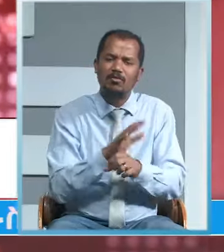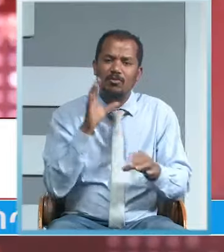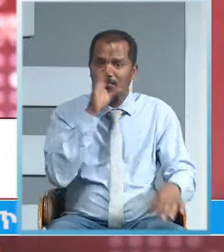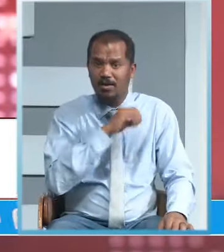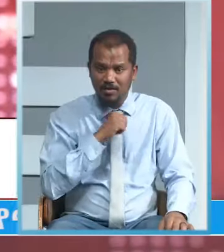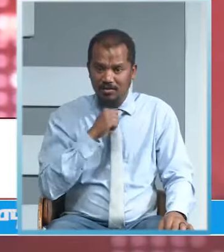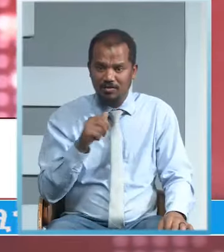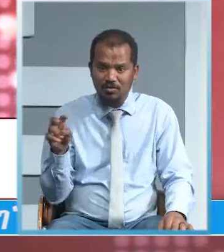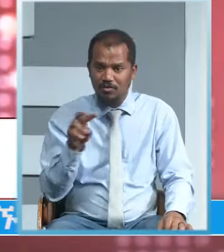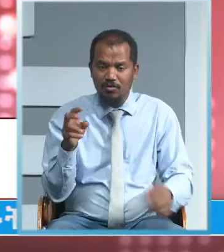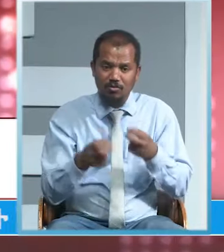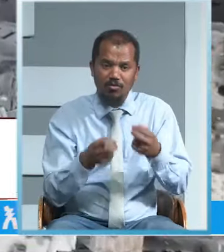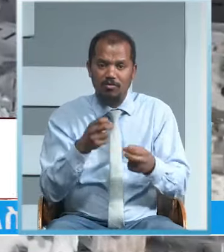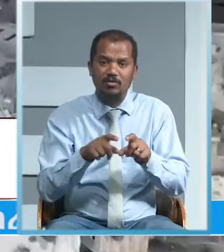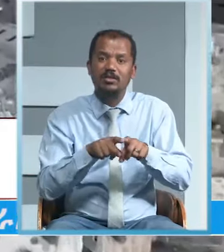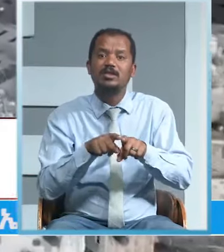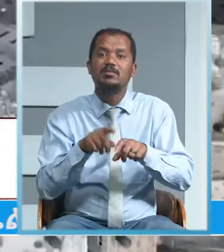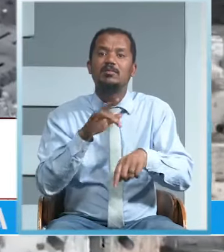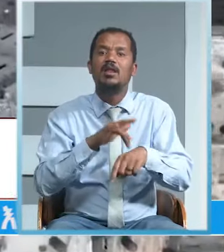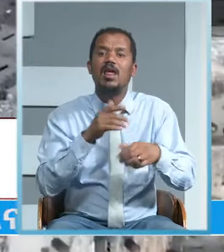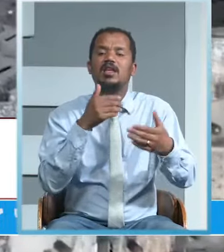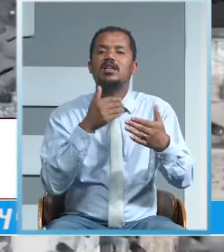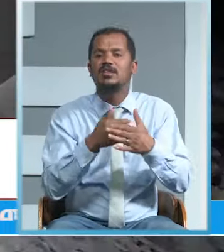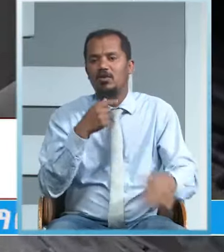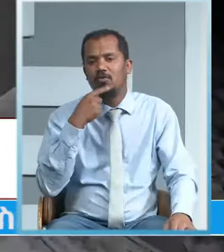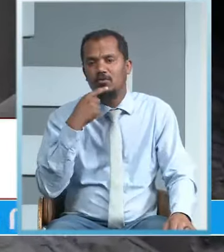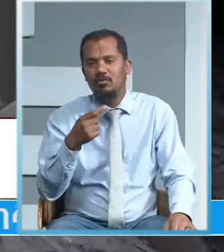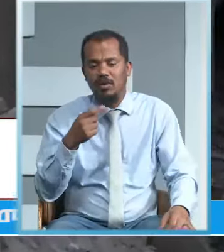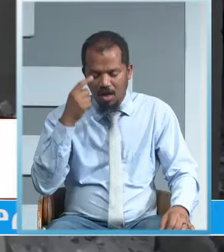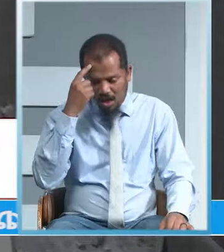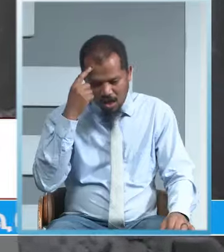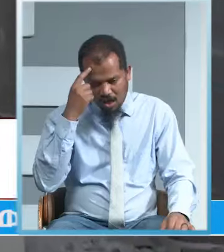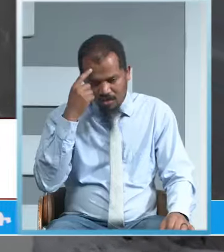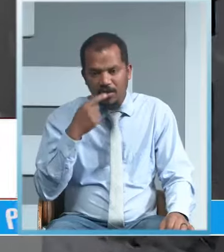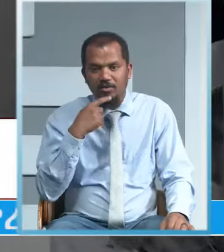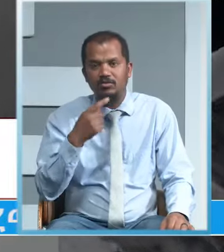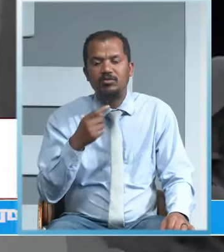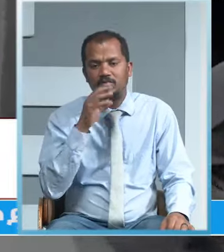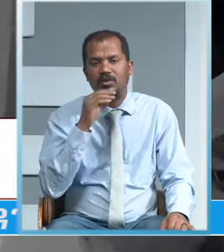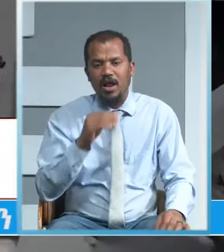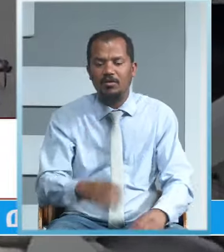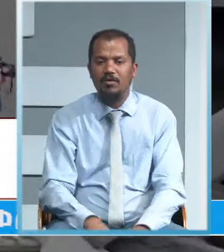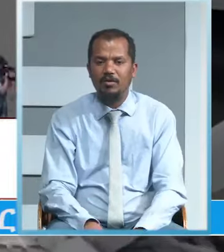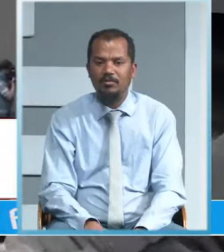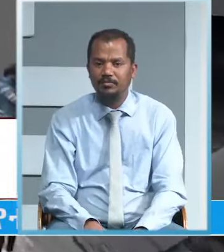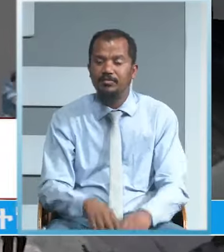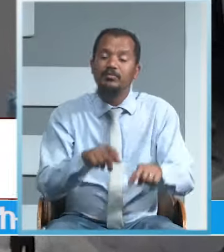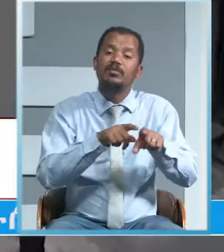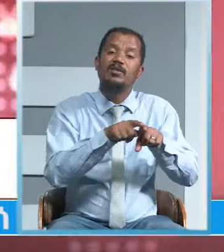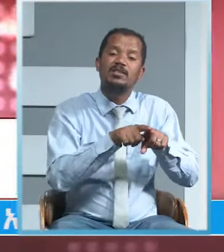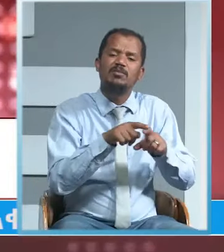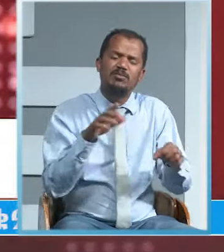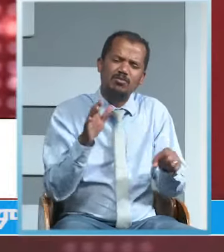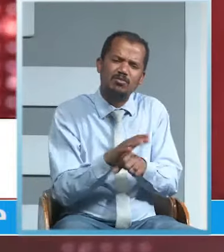ባይጠናቀቅም ሁለቱ ወገኖች ስምምነት ላይ ይደርሳሉ ብዬ አስባለሁ ሲሉ ተናግረዋል። ስምምነቱ